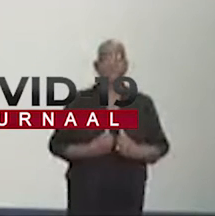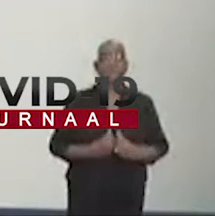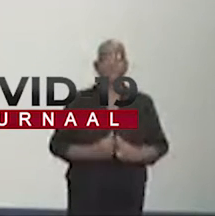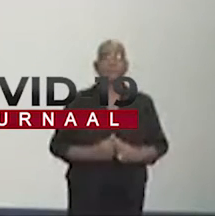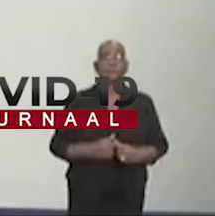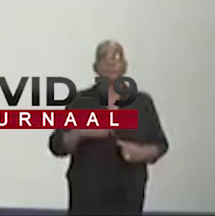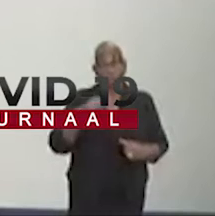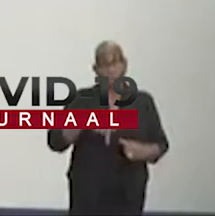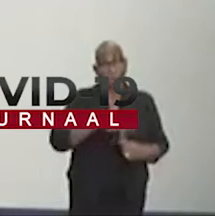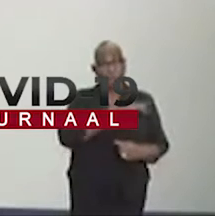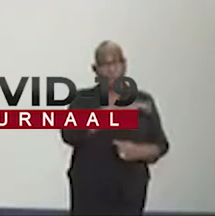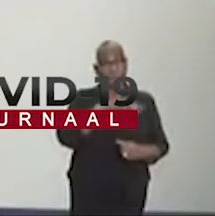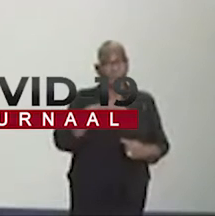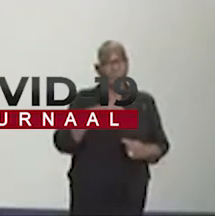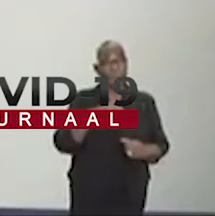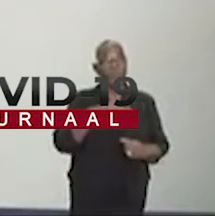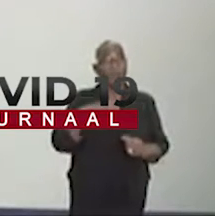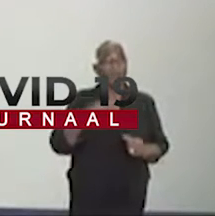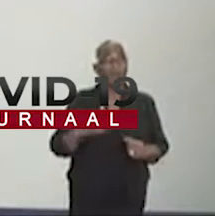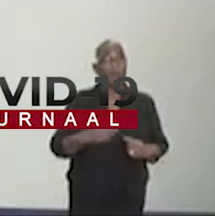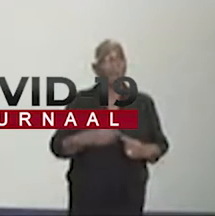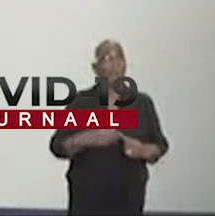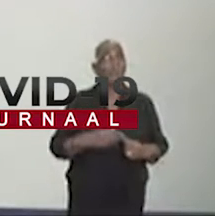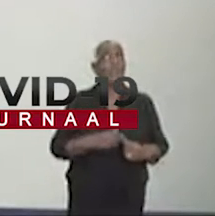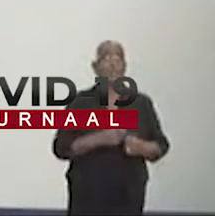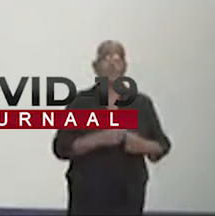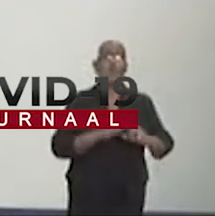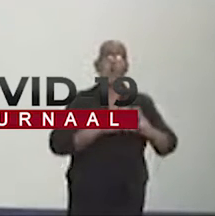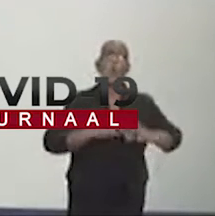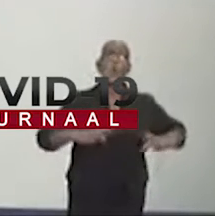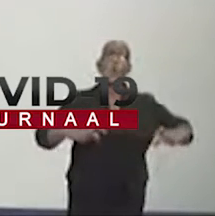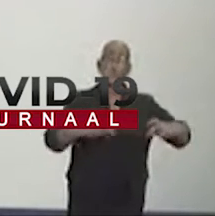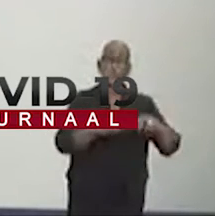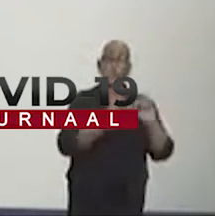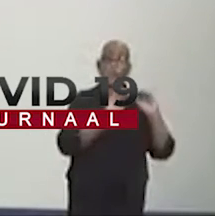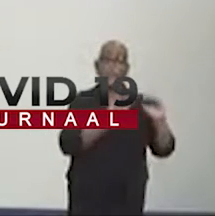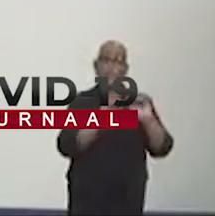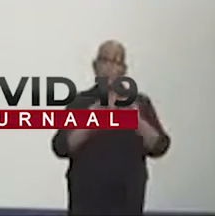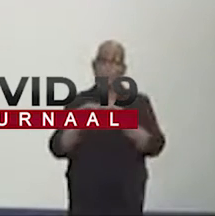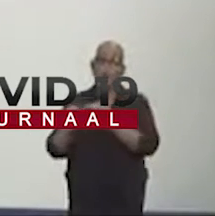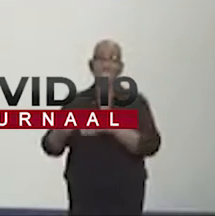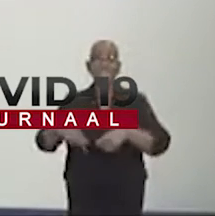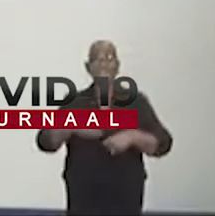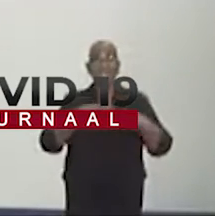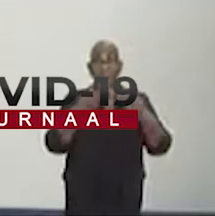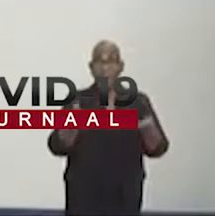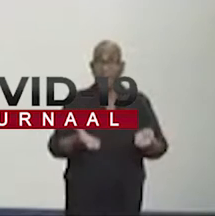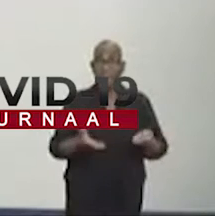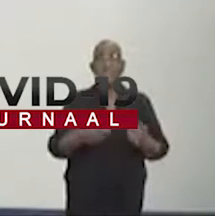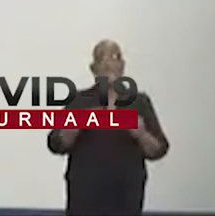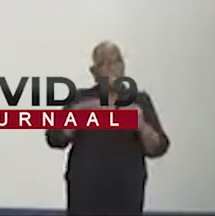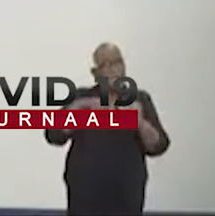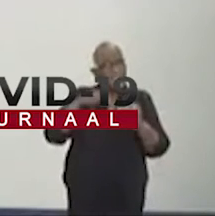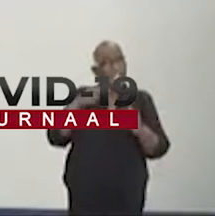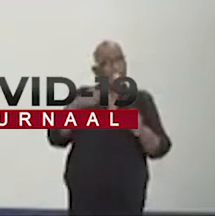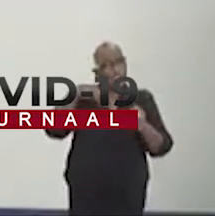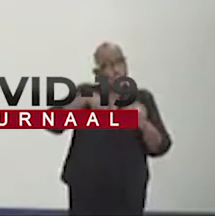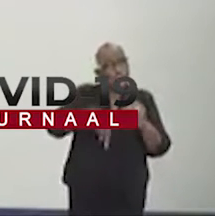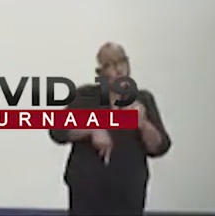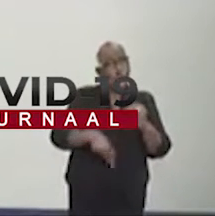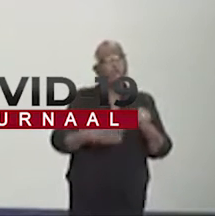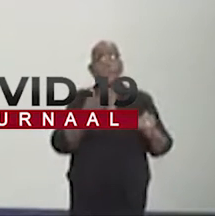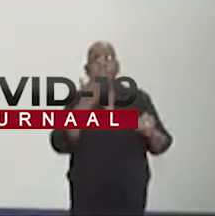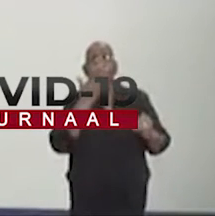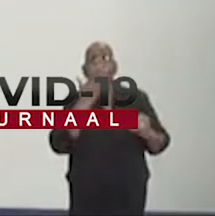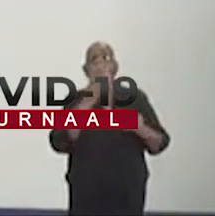We hebben ook awareness sessies gedaan, onder andere in Kouwemhakken zijn we gisteren